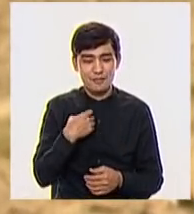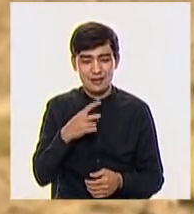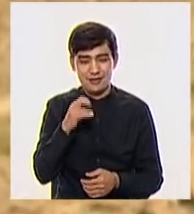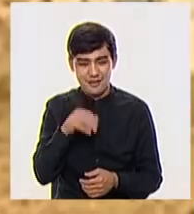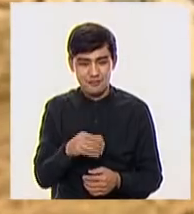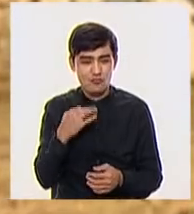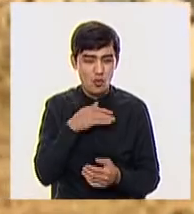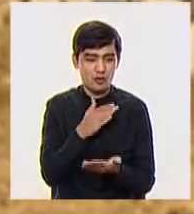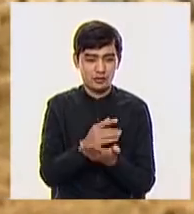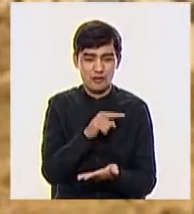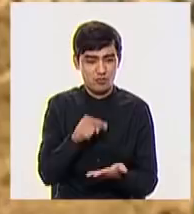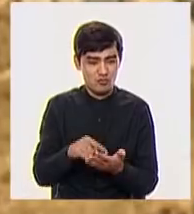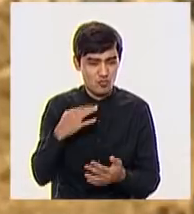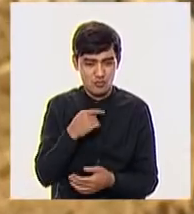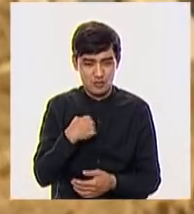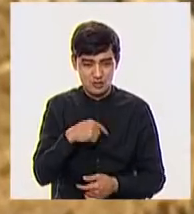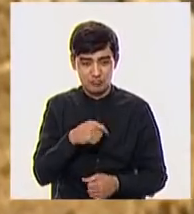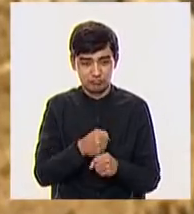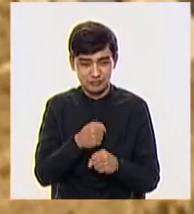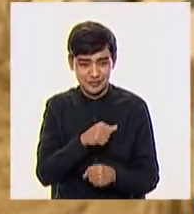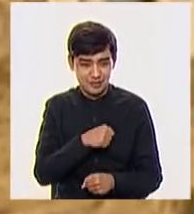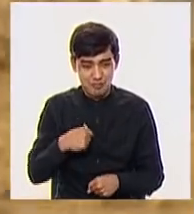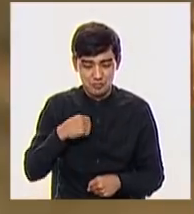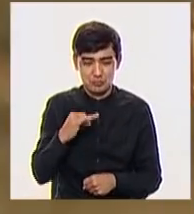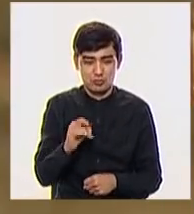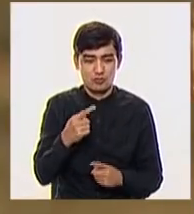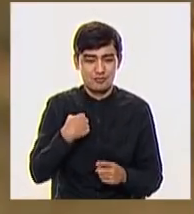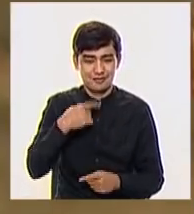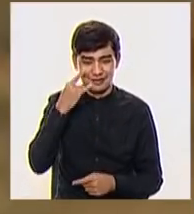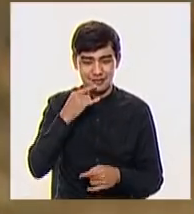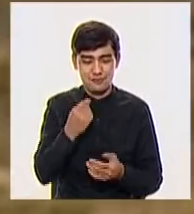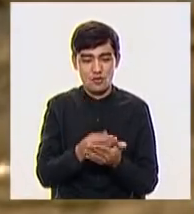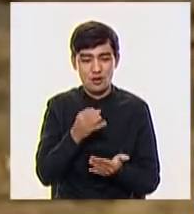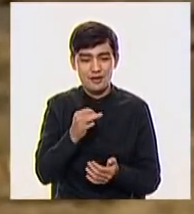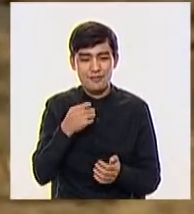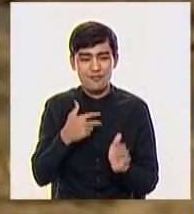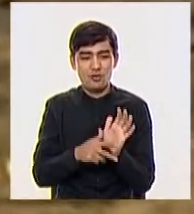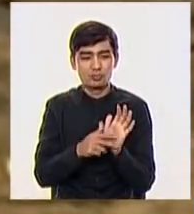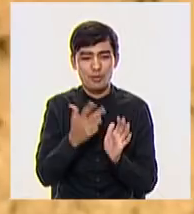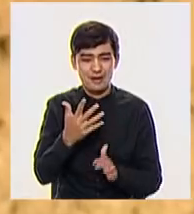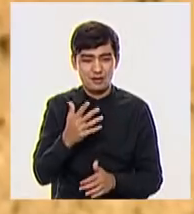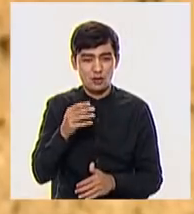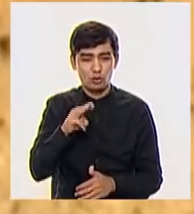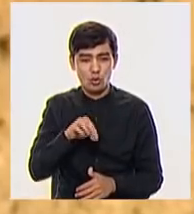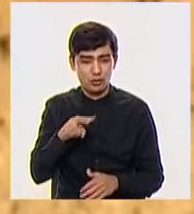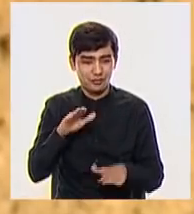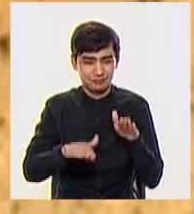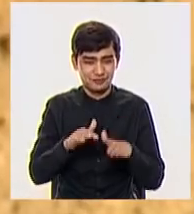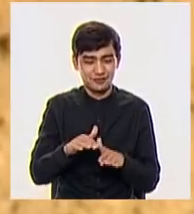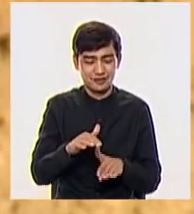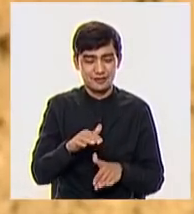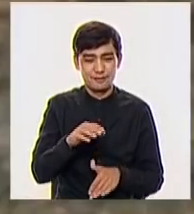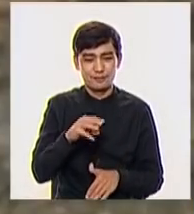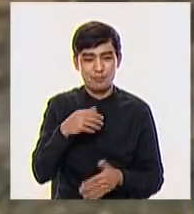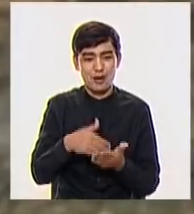бензин қымбат деген сұрақ бар. Олжас Байділдиновтың айтуынша, бізде жыл сайын өндіріліп алатын 85 миллион тонна мұнайдың 16 миллион тоннасы